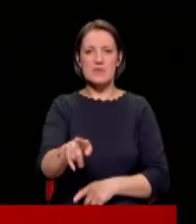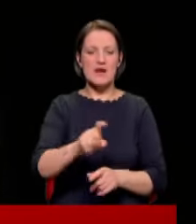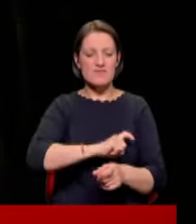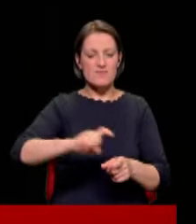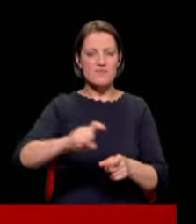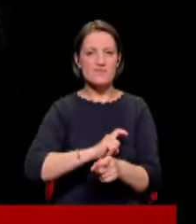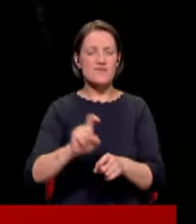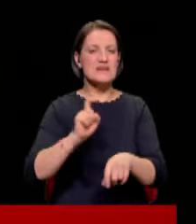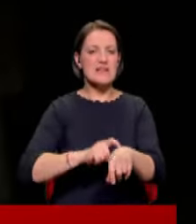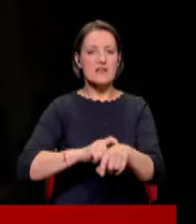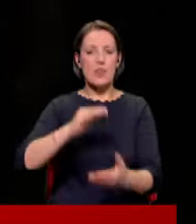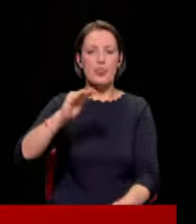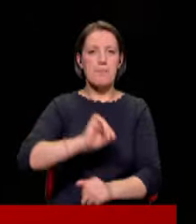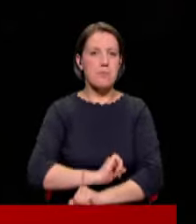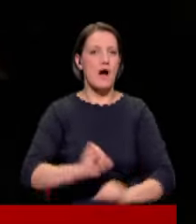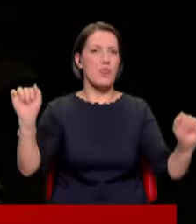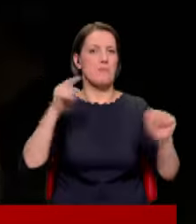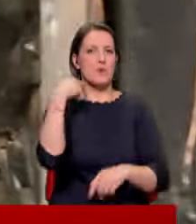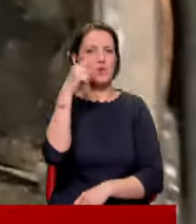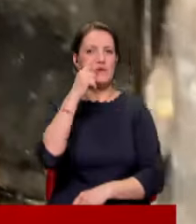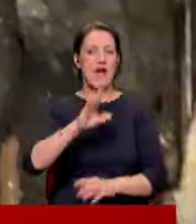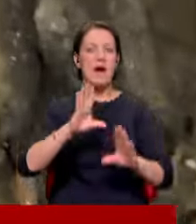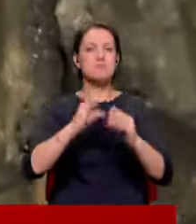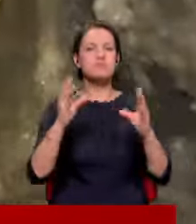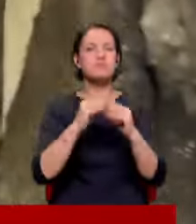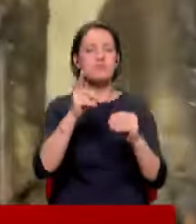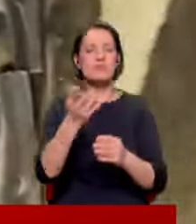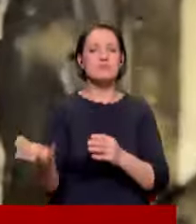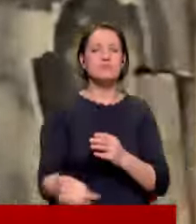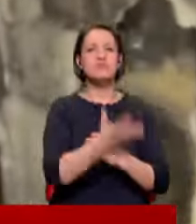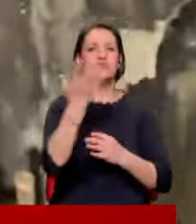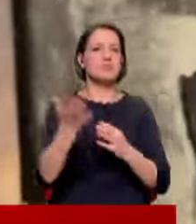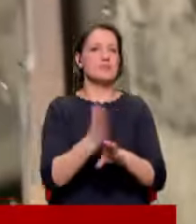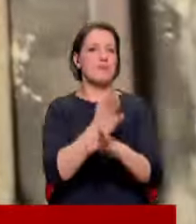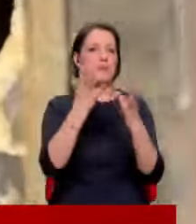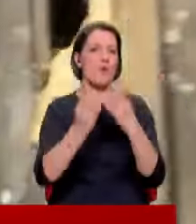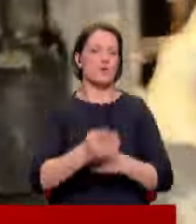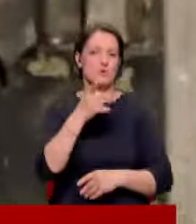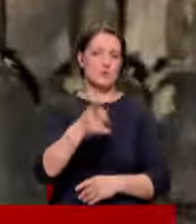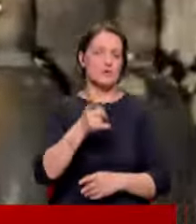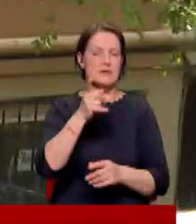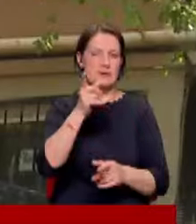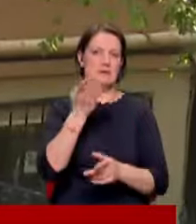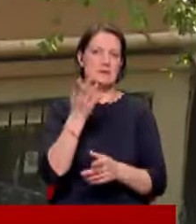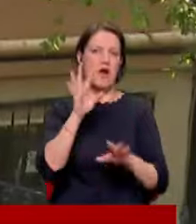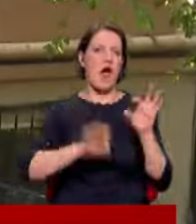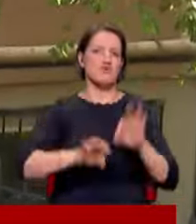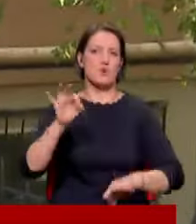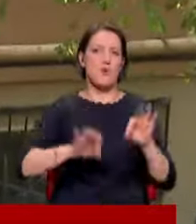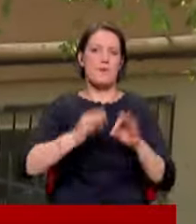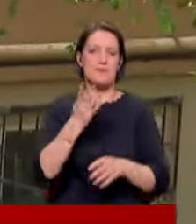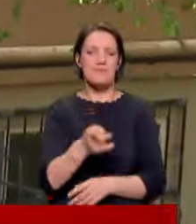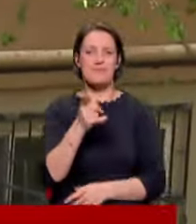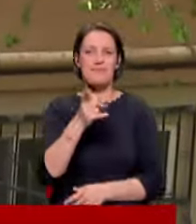işlemi sırasında tüp patlaması meydana geldiği ve elyaf malzemelerin tutuşarak yangına neden olduğu ihmali üzerinde duruyor. Yangın